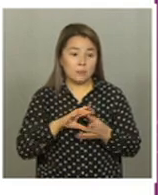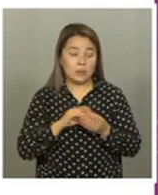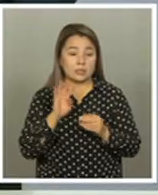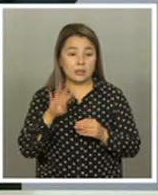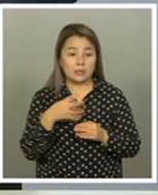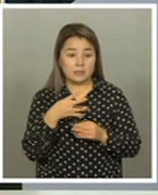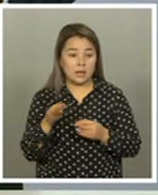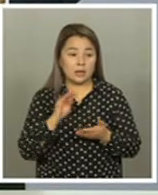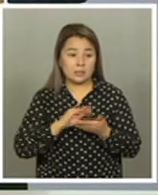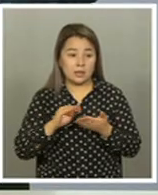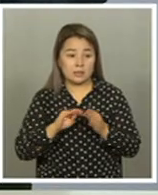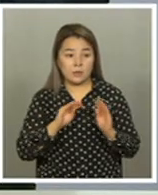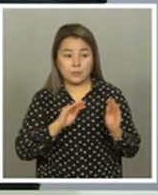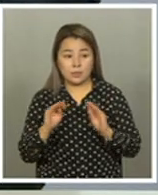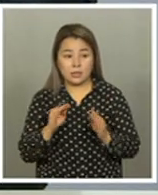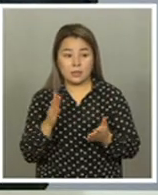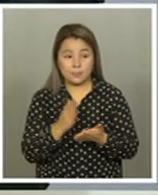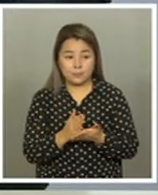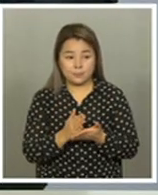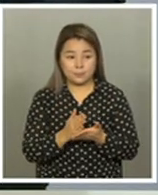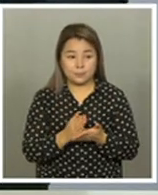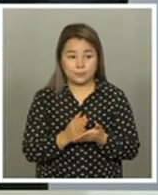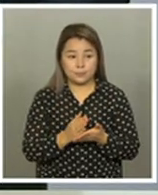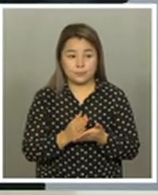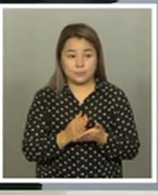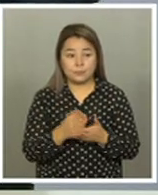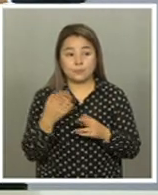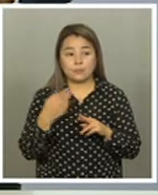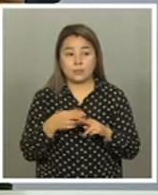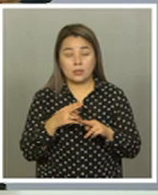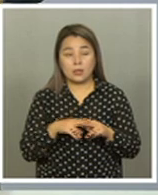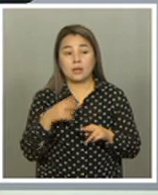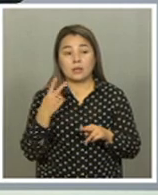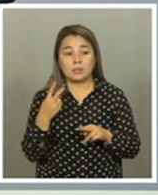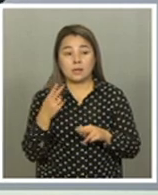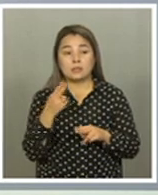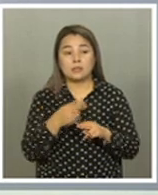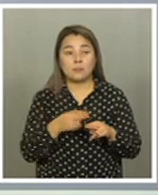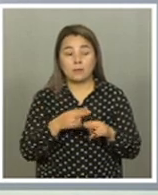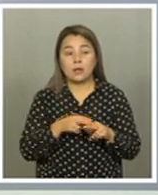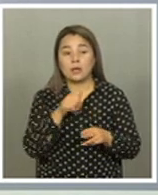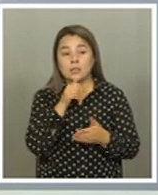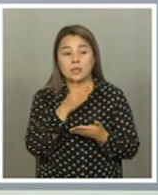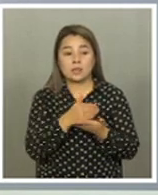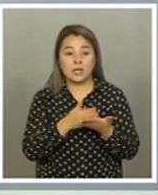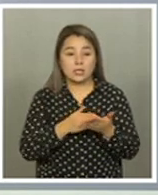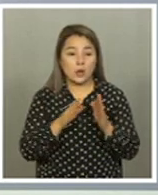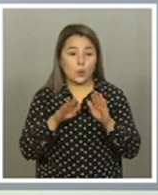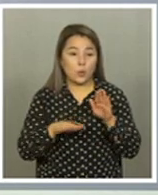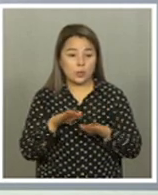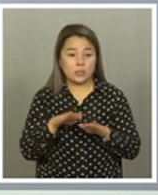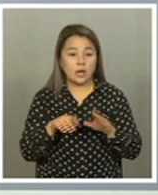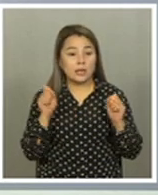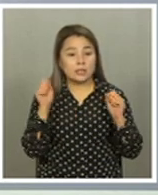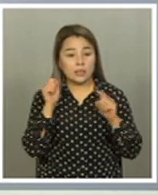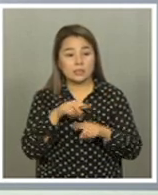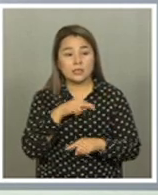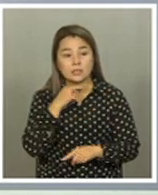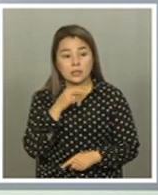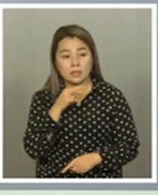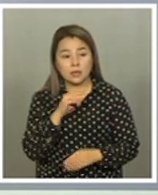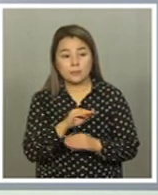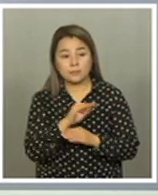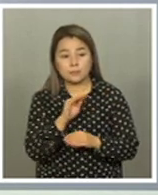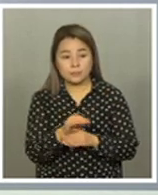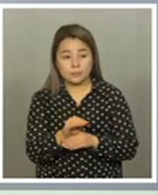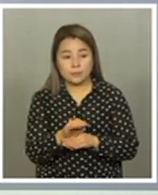жазылды. Олай болса, екі темір кесегін өлшеп көрейік. Екі темір кесегін алайық, таразыға